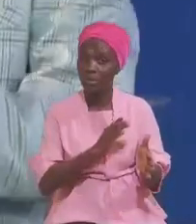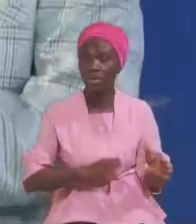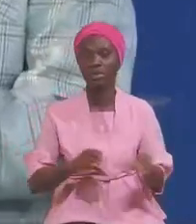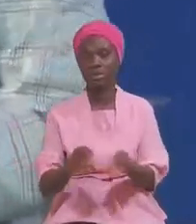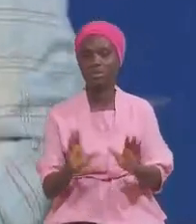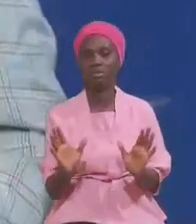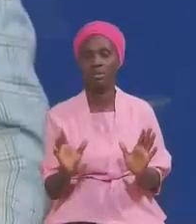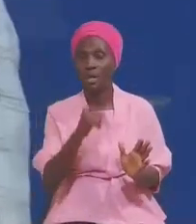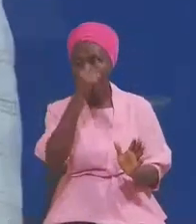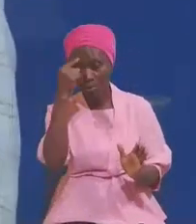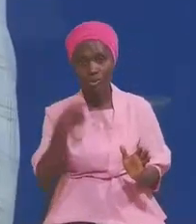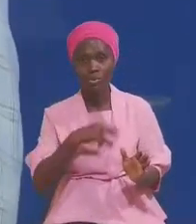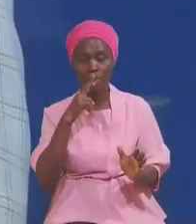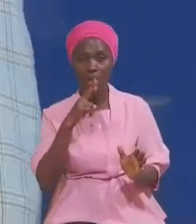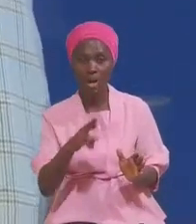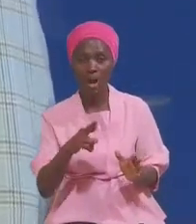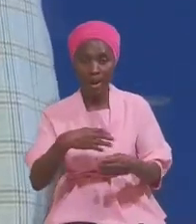sommes créés